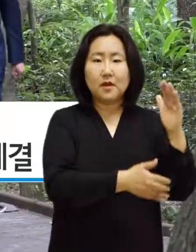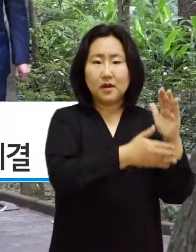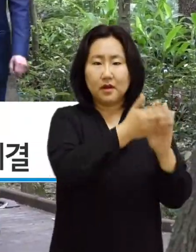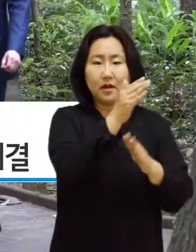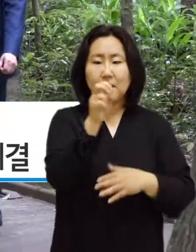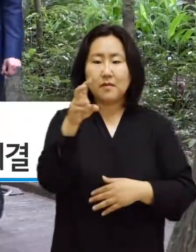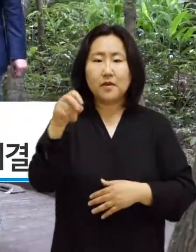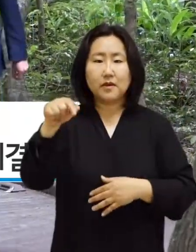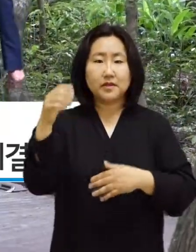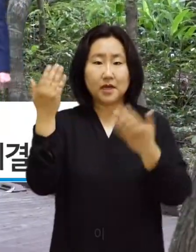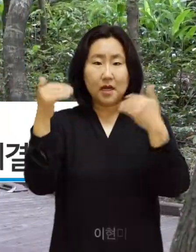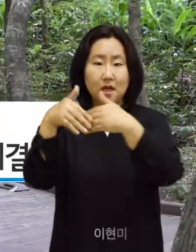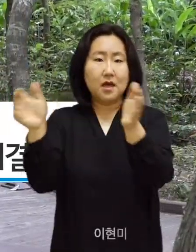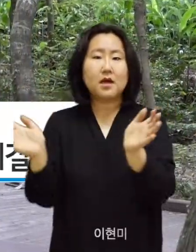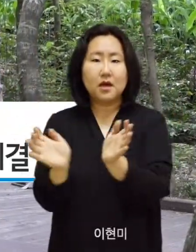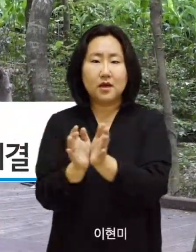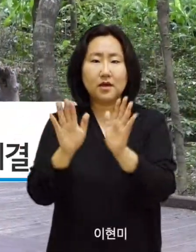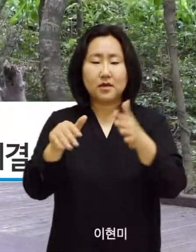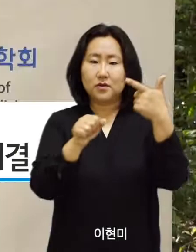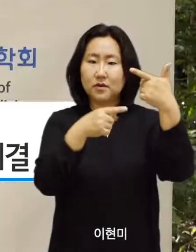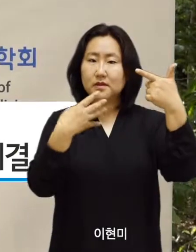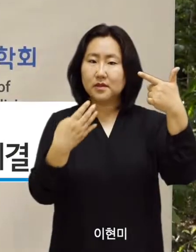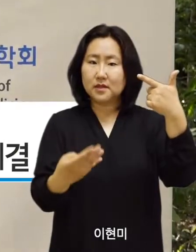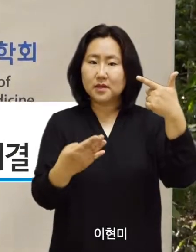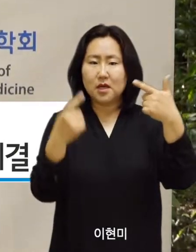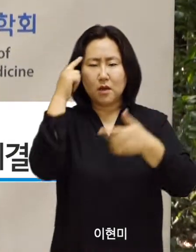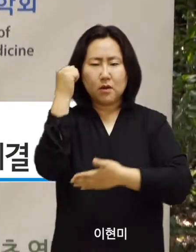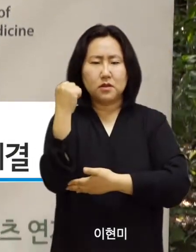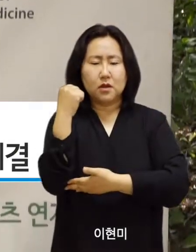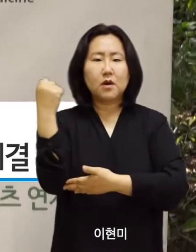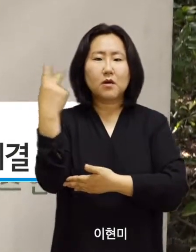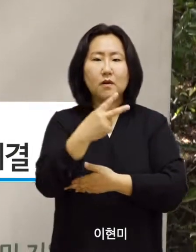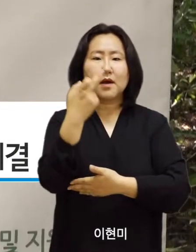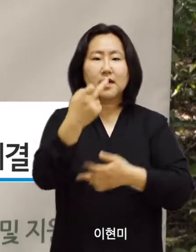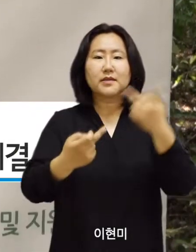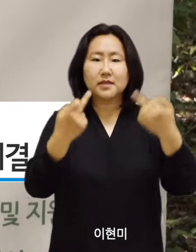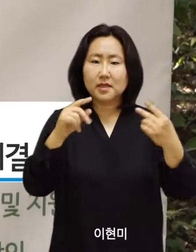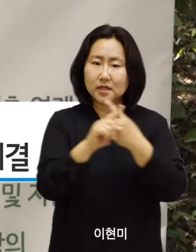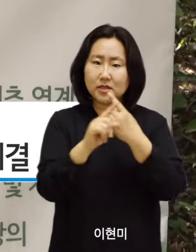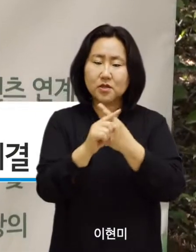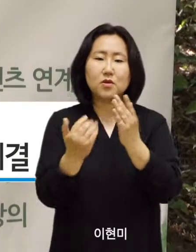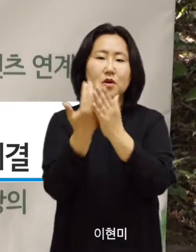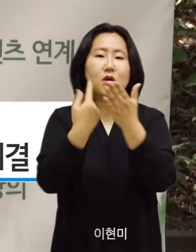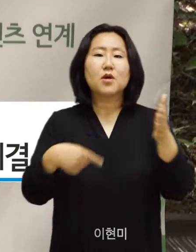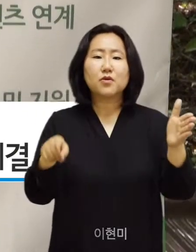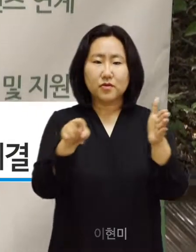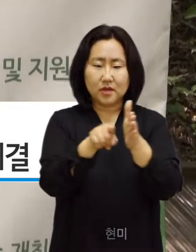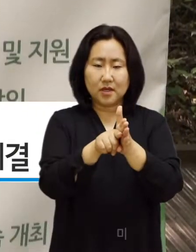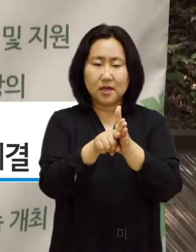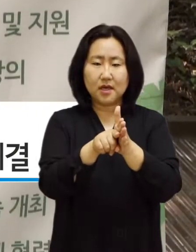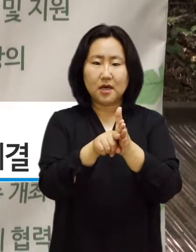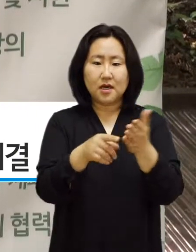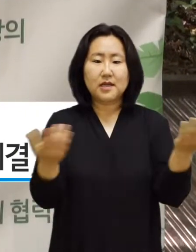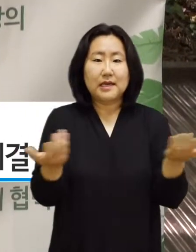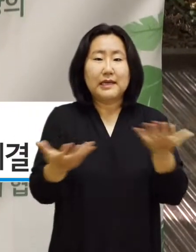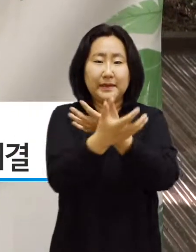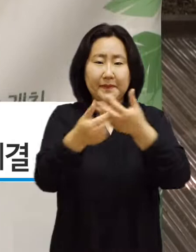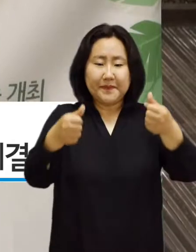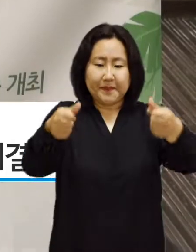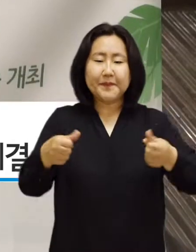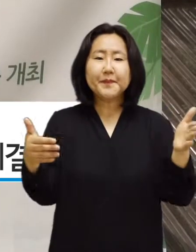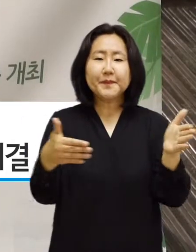서귀포시와 대한명상의학회가 지난 4일 정신건강과 살림치유 콘텐츠 활성화를 위한 업무